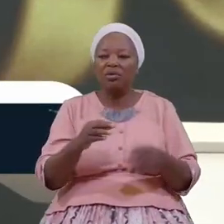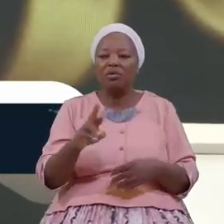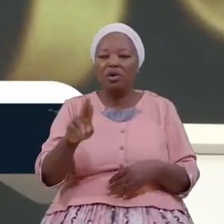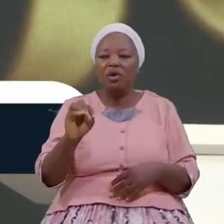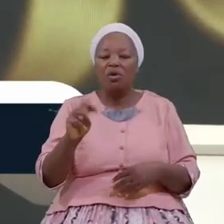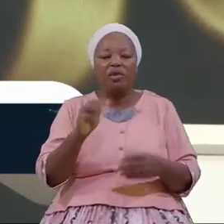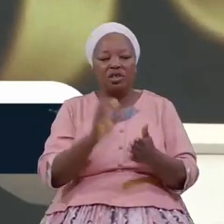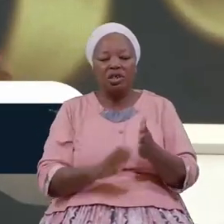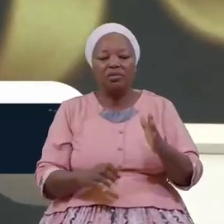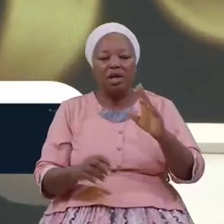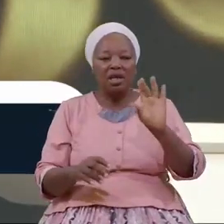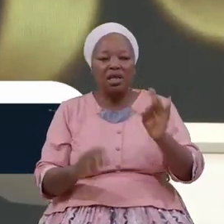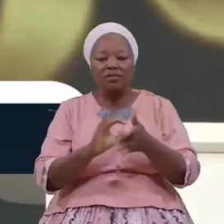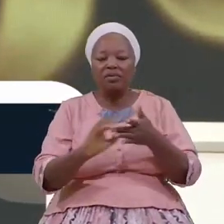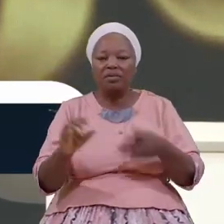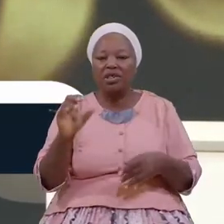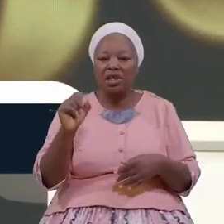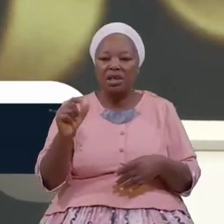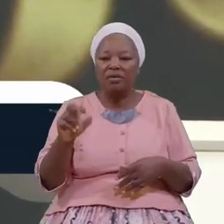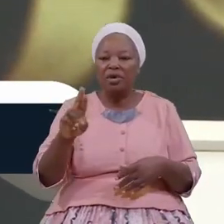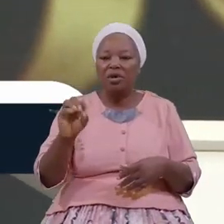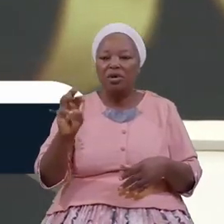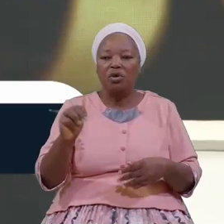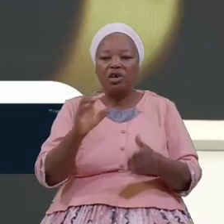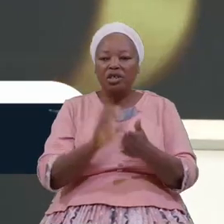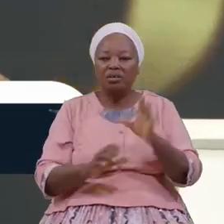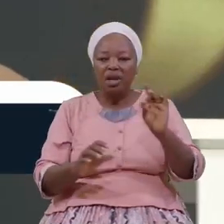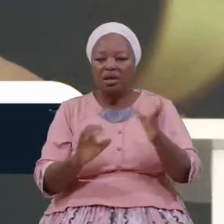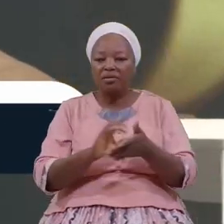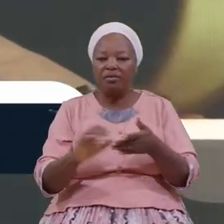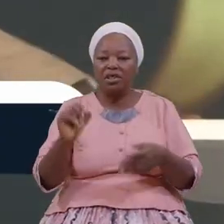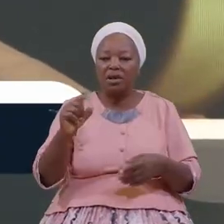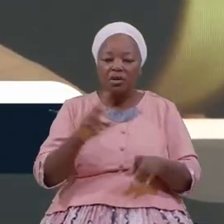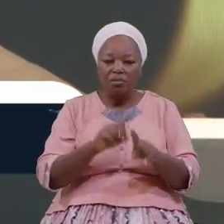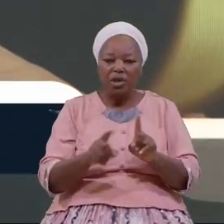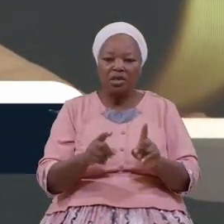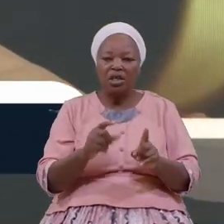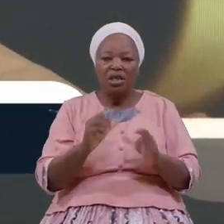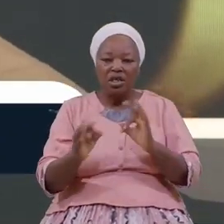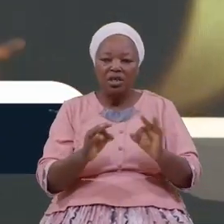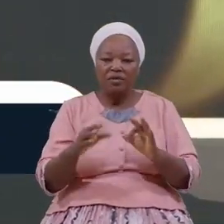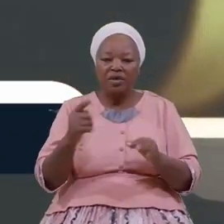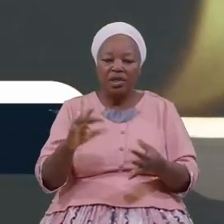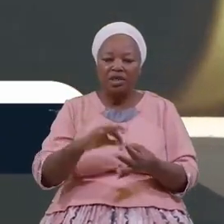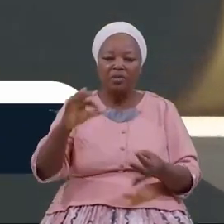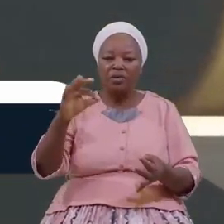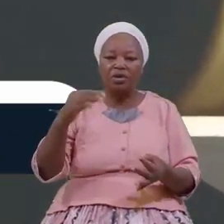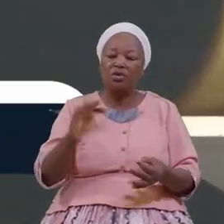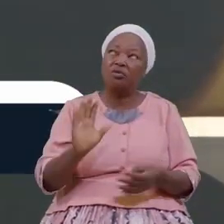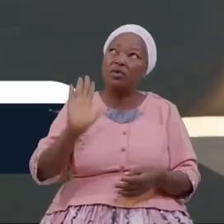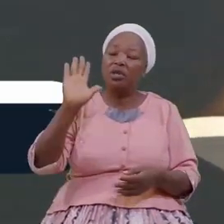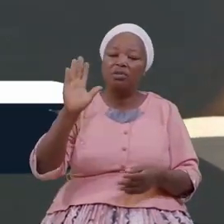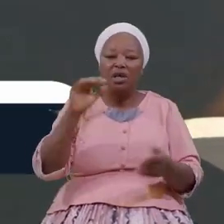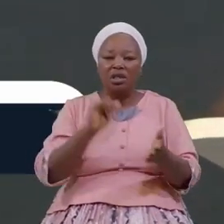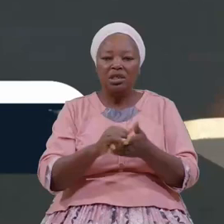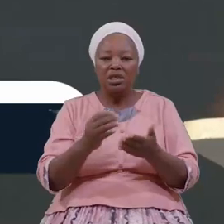Romains chapitre 8. Romains 8, le verset 11 qui dit, et si l'esprit